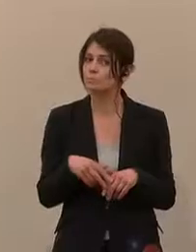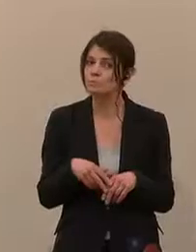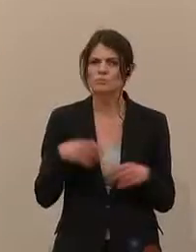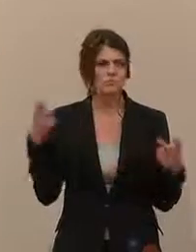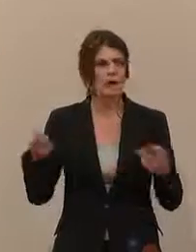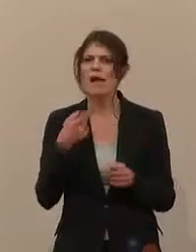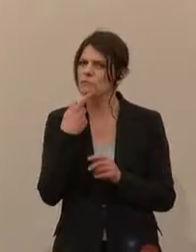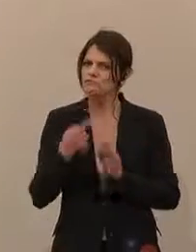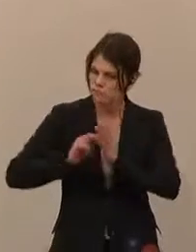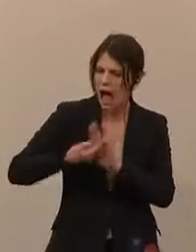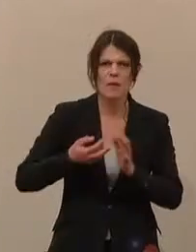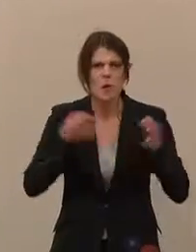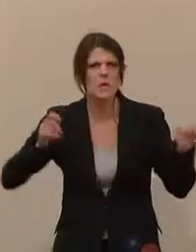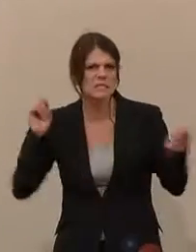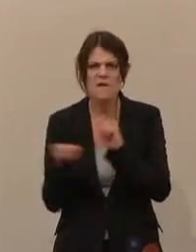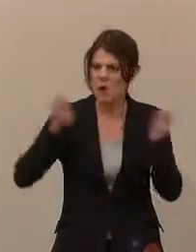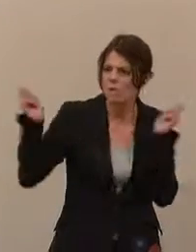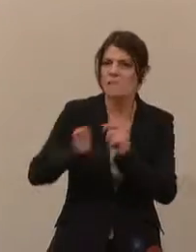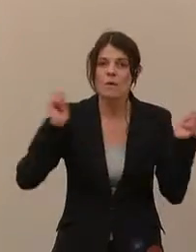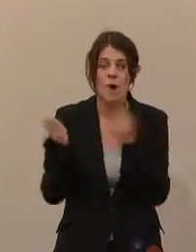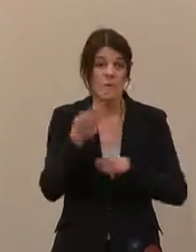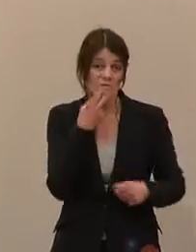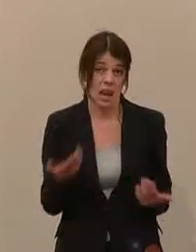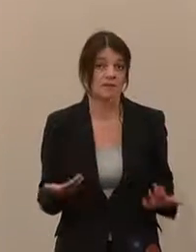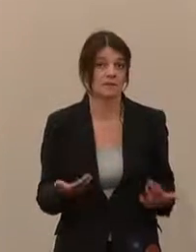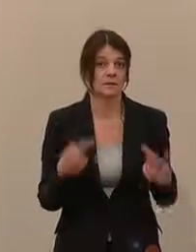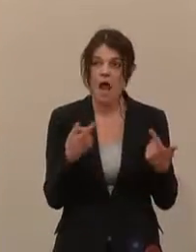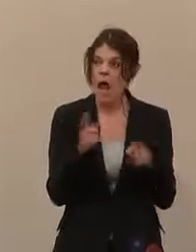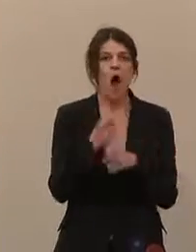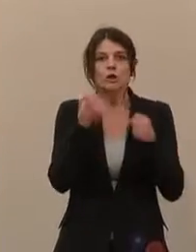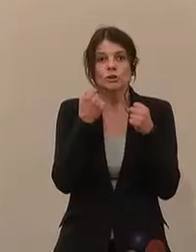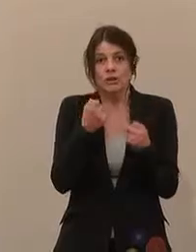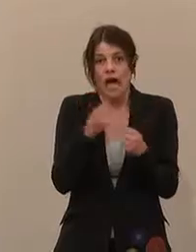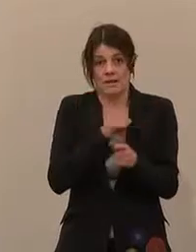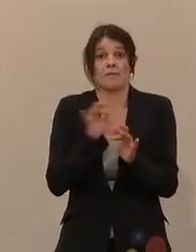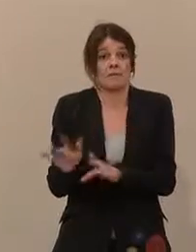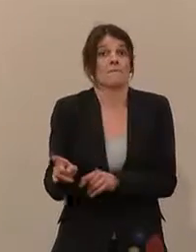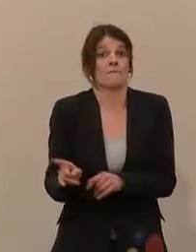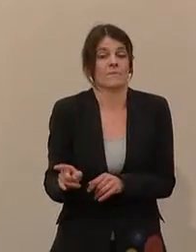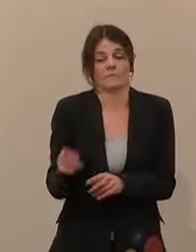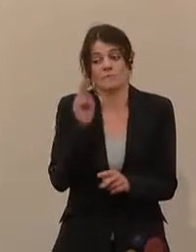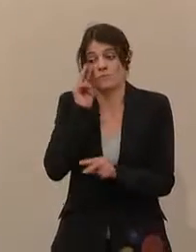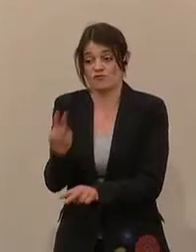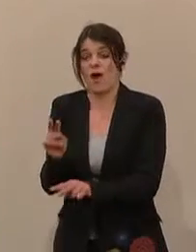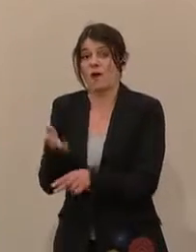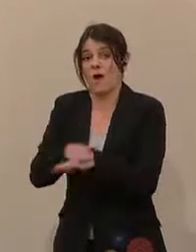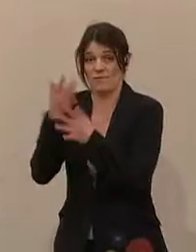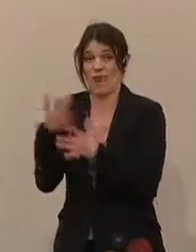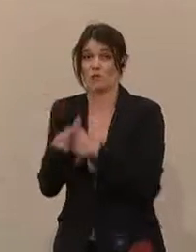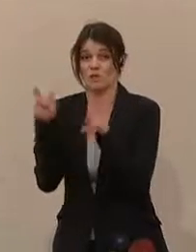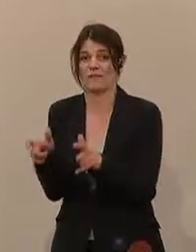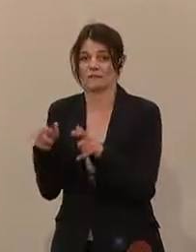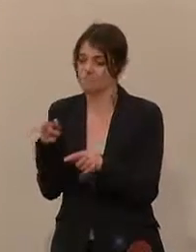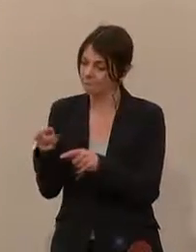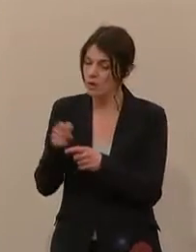großen Reformvorhaben angetreten ist, auch ein ganz starkes Interesse hat, den Rechnungshof